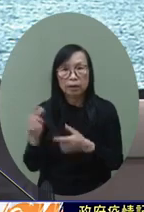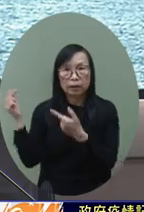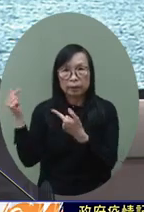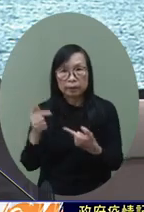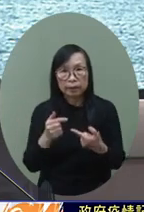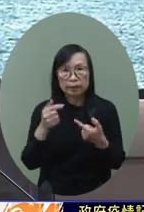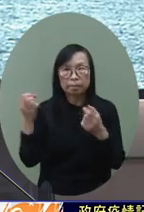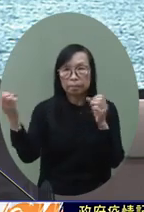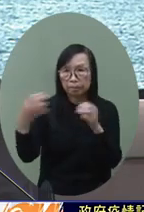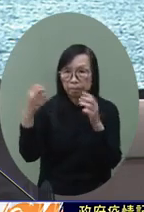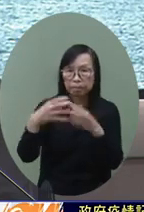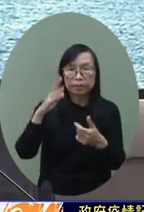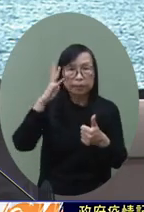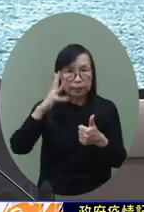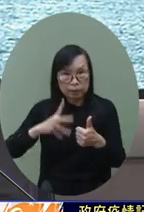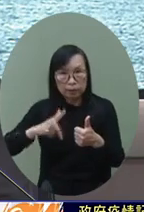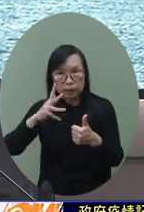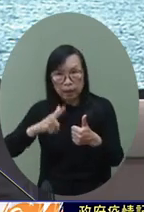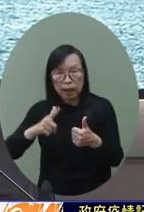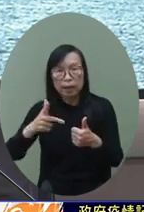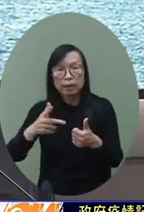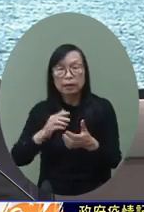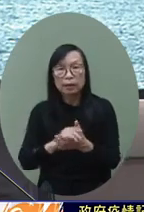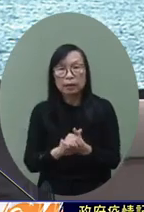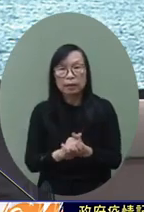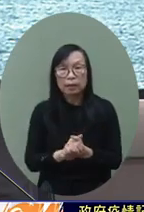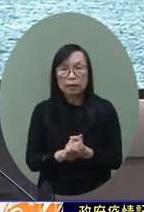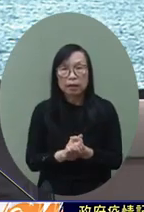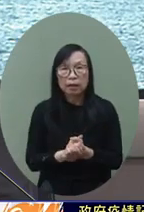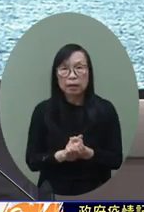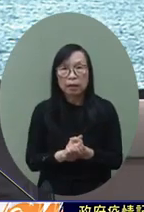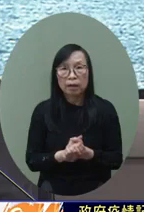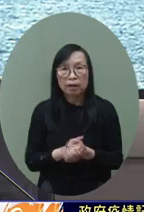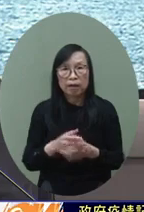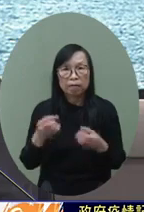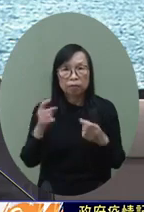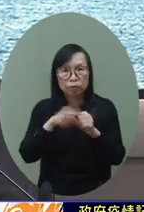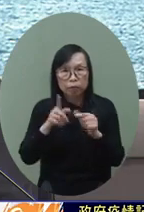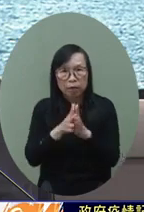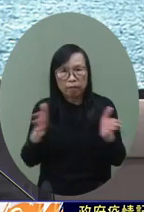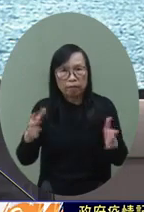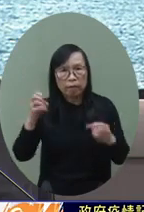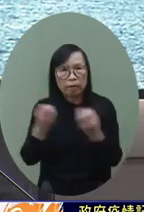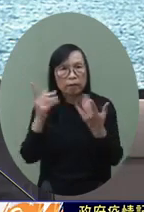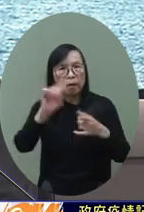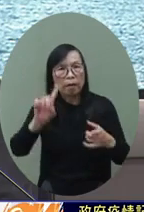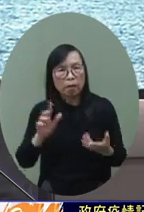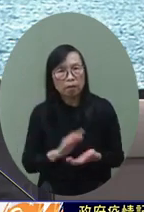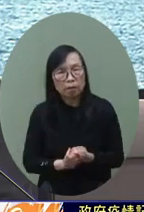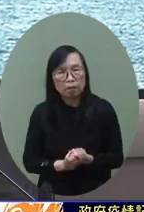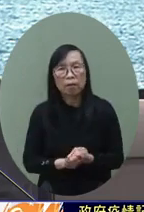密同佢哋溝通，了解究竟佢哋即係中間發生咗咩事咁樣嘅。咁第二就係嗰、那